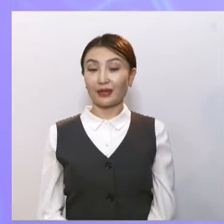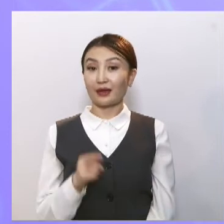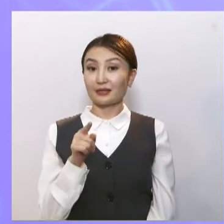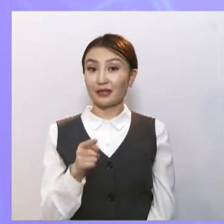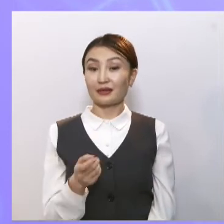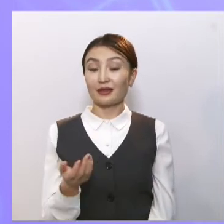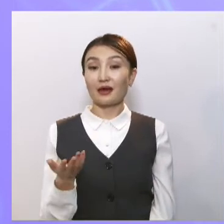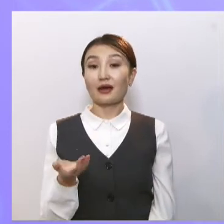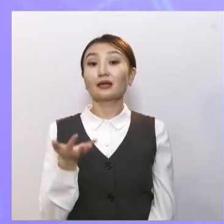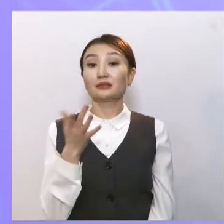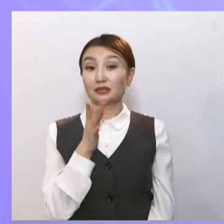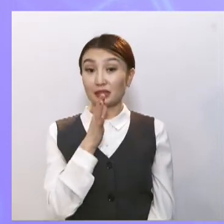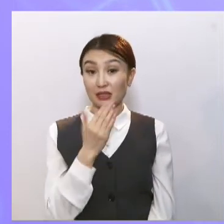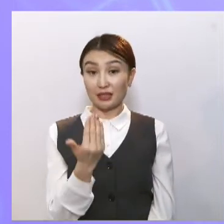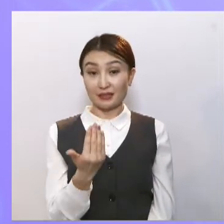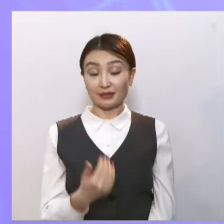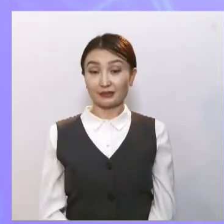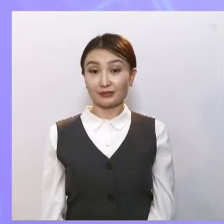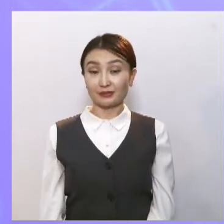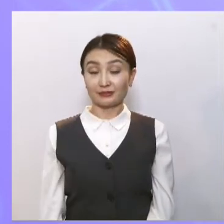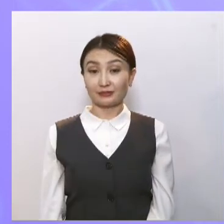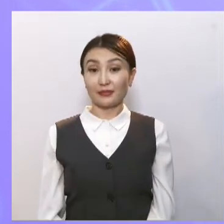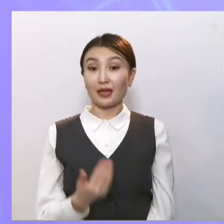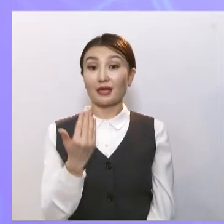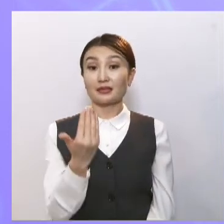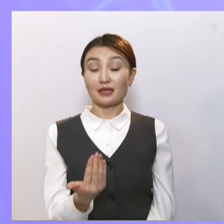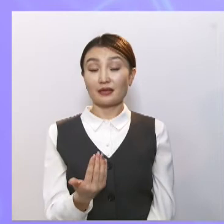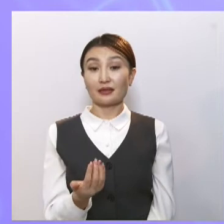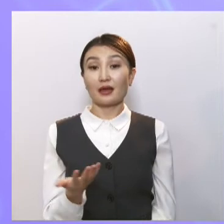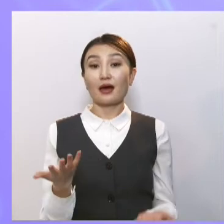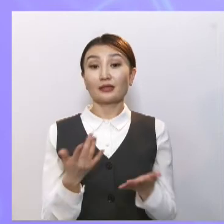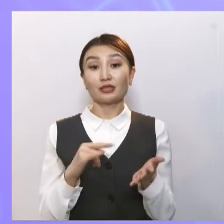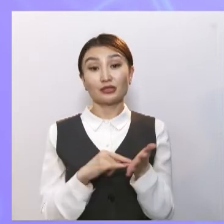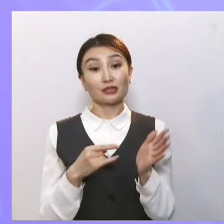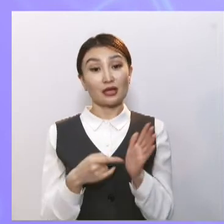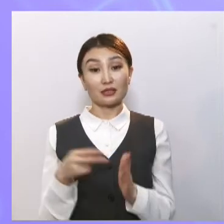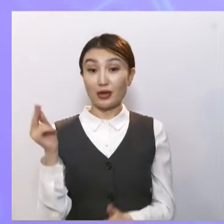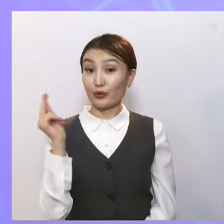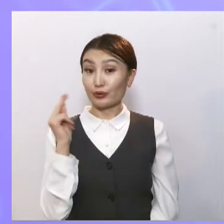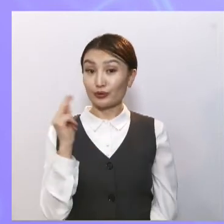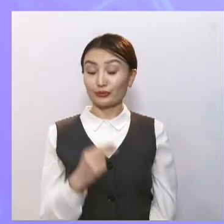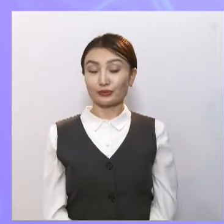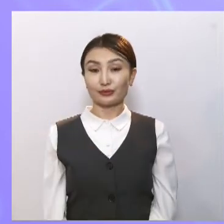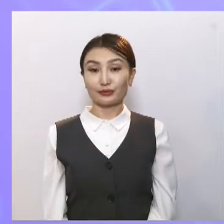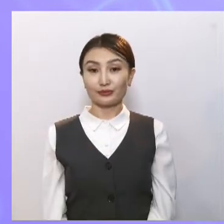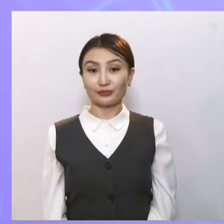Сен канча жаштасың? Сен канчанчы класста окуйсуң?